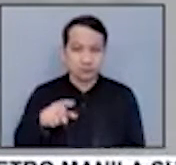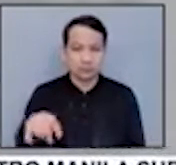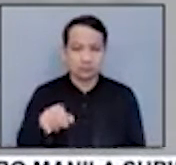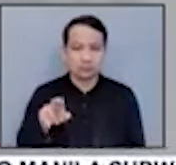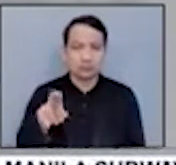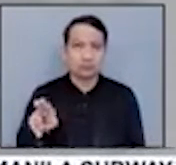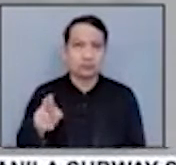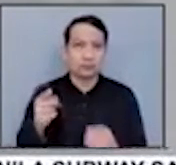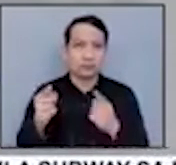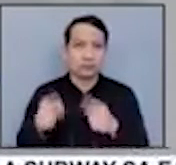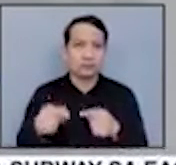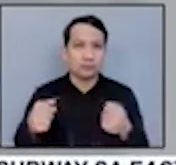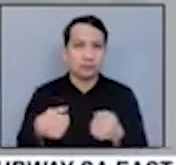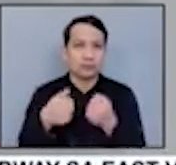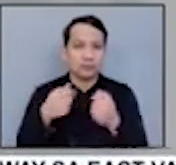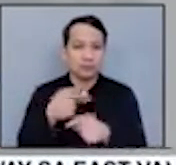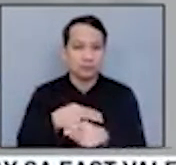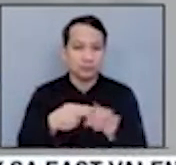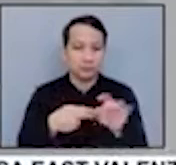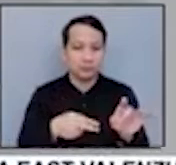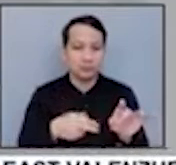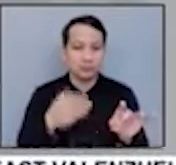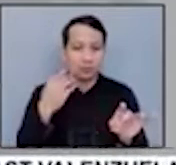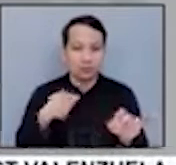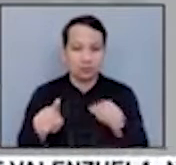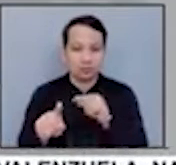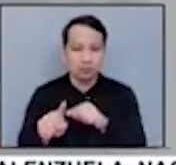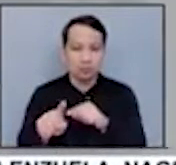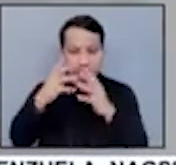insidente noong November 8 kung saan nag-amok si